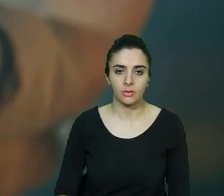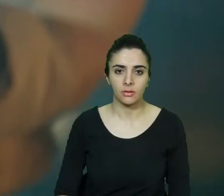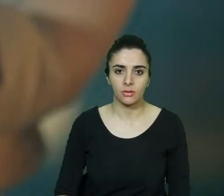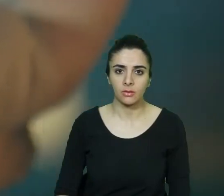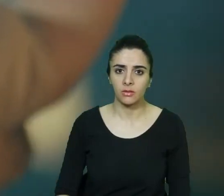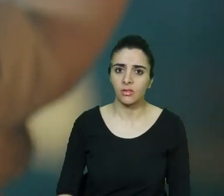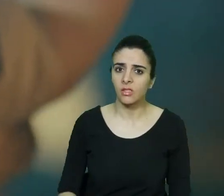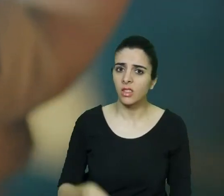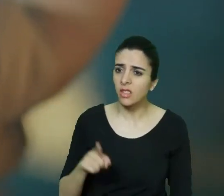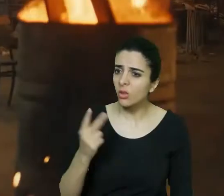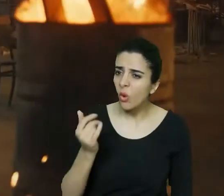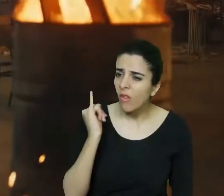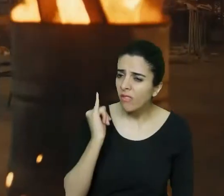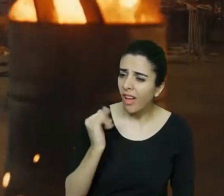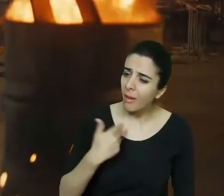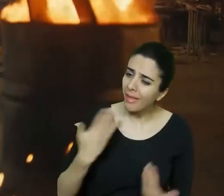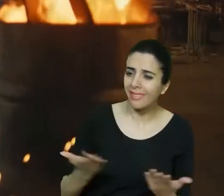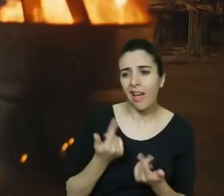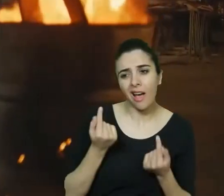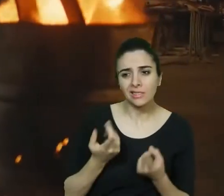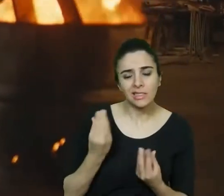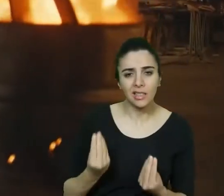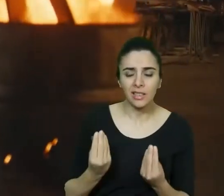Sen benden de betermişsin lan.